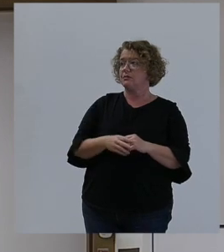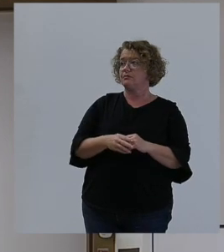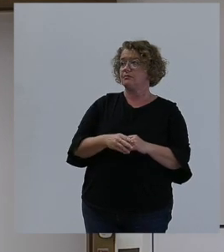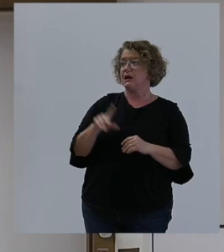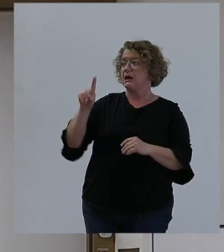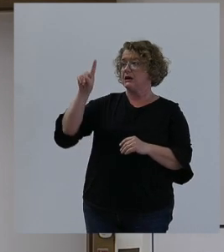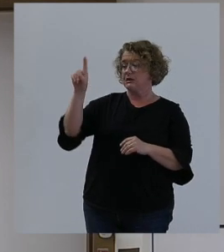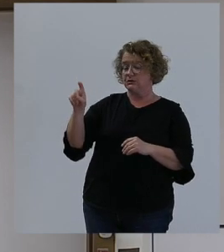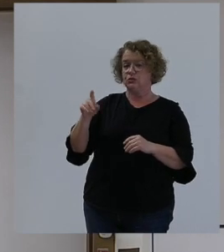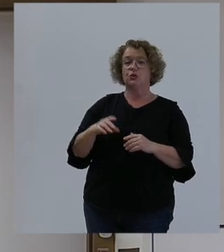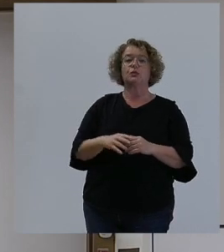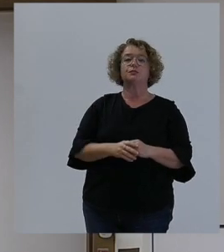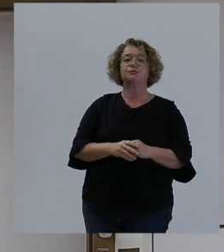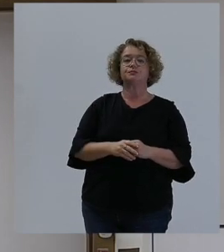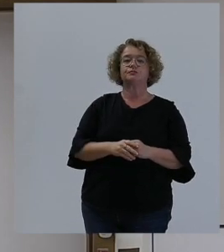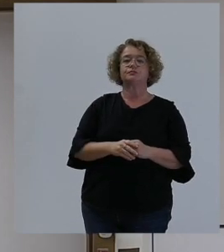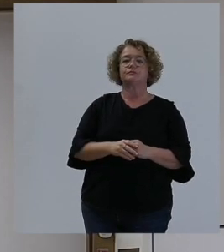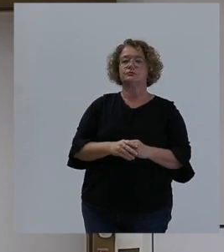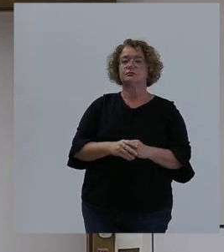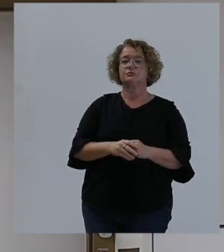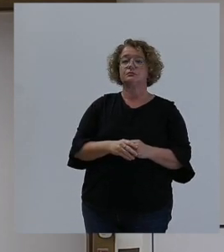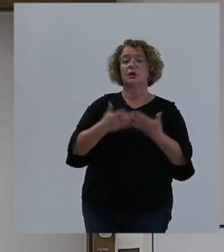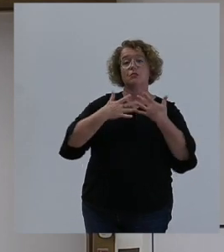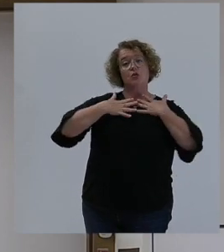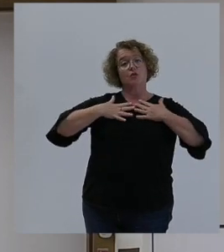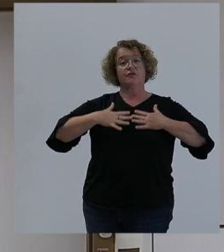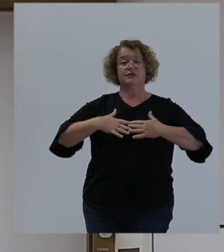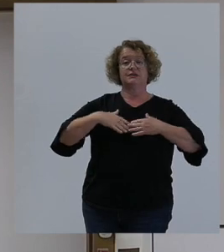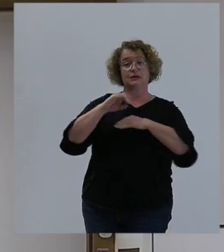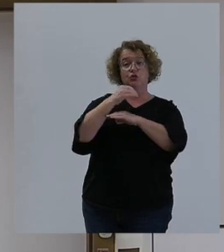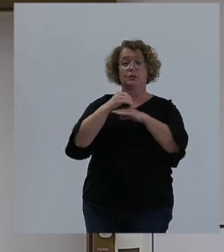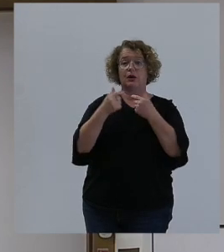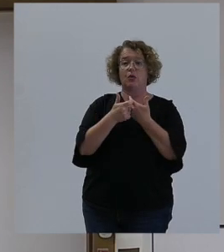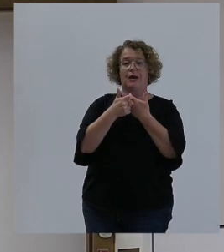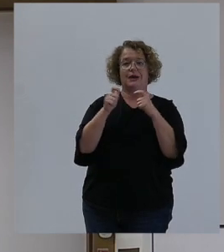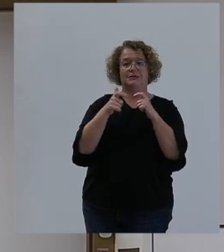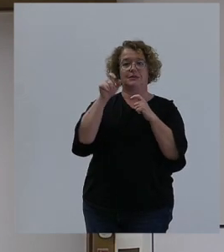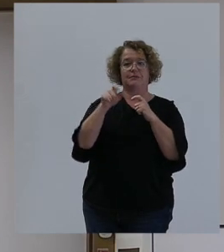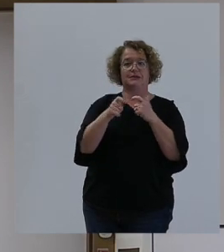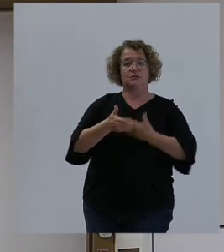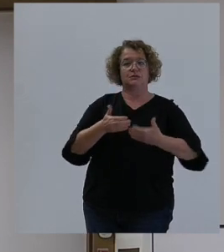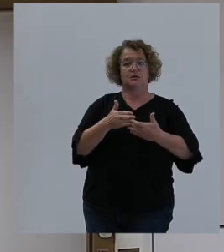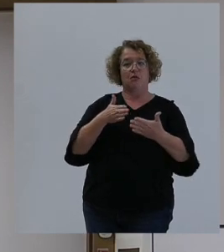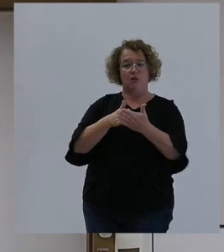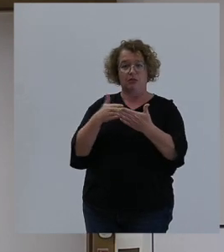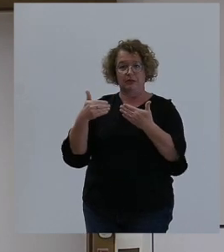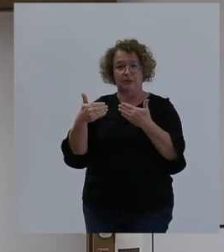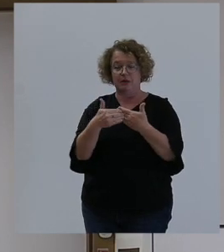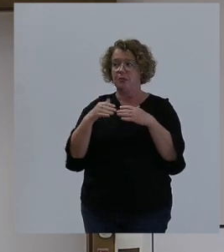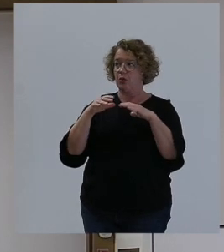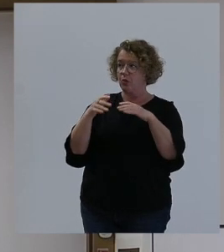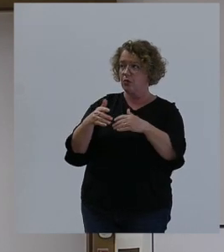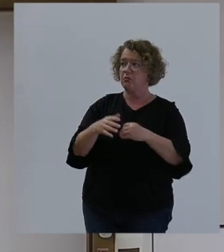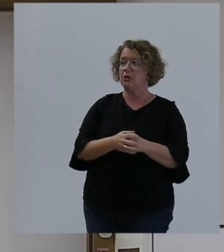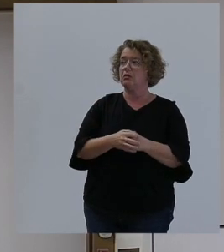Importante question, notamment sur l'accessibilité physique et numérique des personnes en situation de handicap, pour